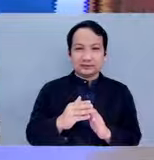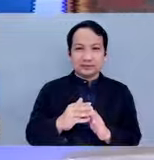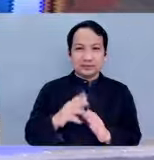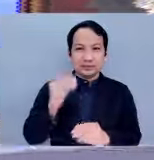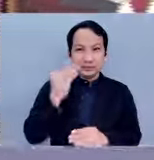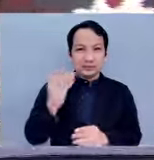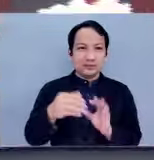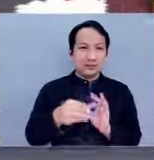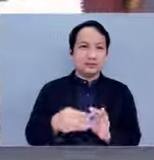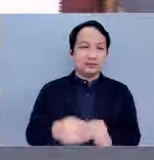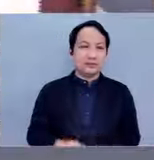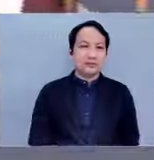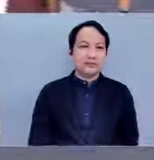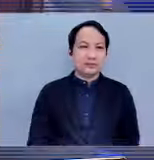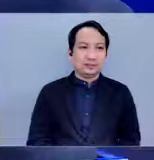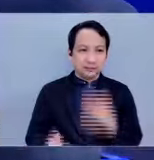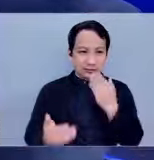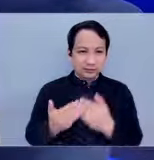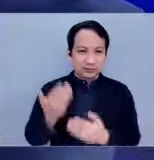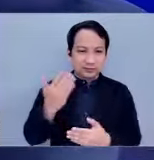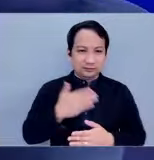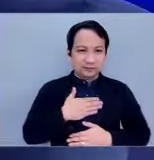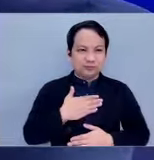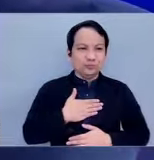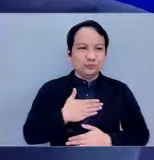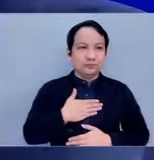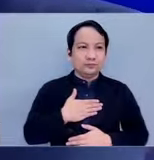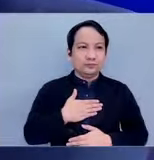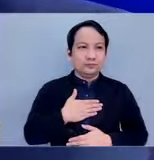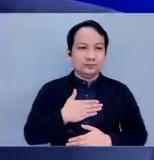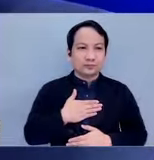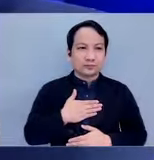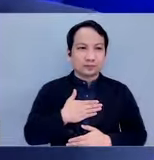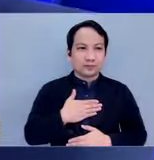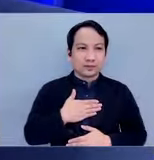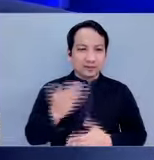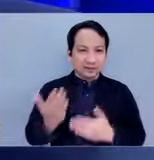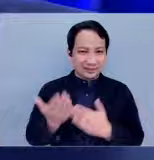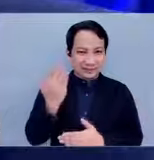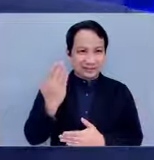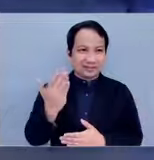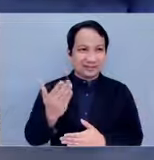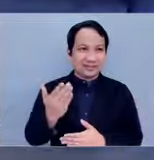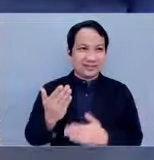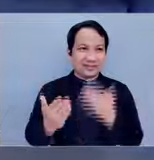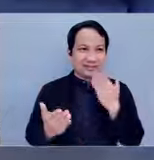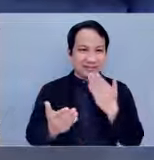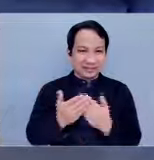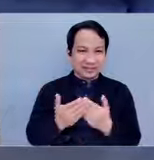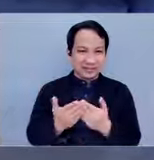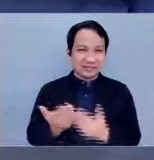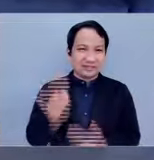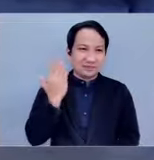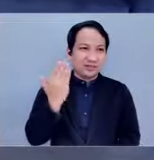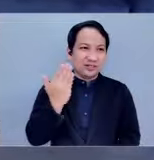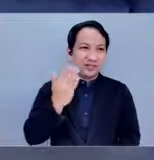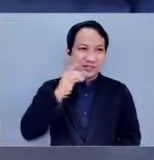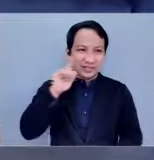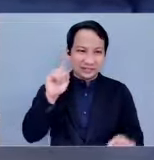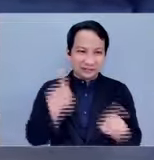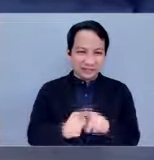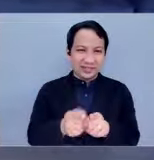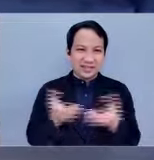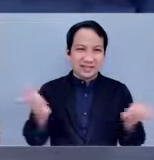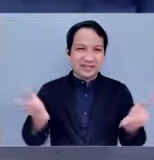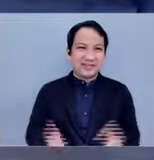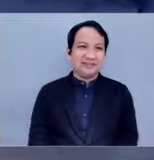Yan. Tuloy-tuloy lang ang happiness ngayong umaga. Dito pa rin sa inyong Happy Morning Kasalo. Ito ang Good Morning Kapatid!